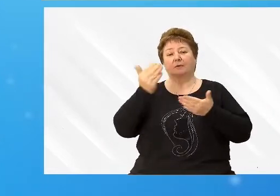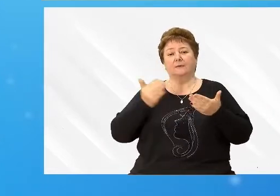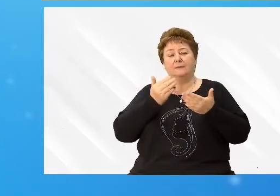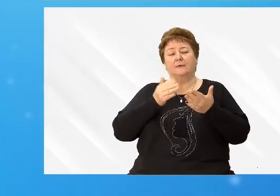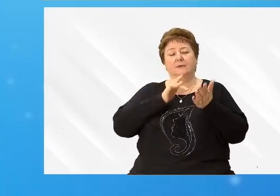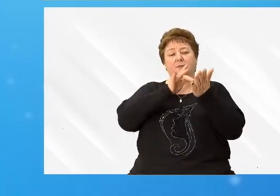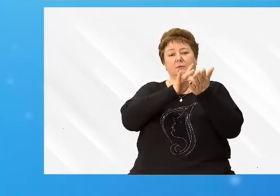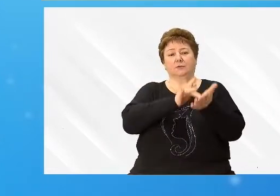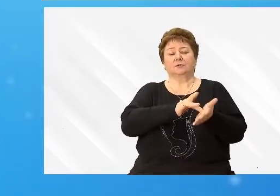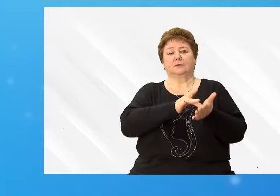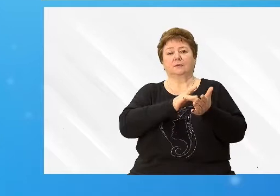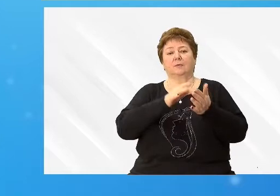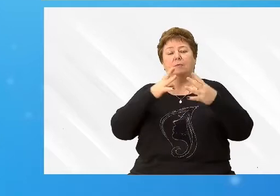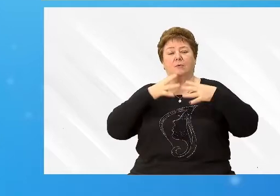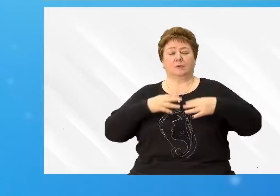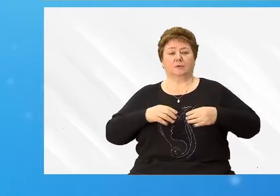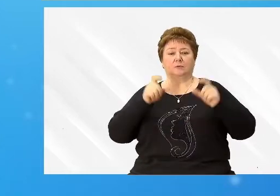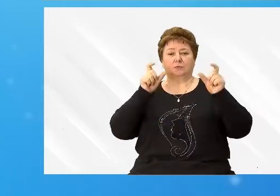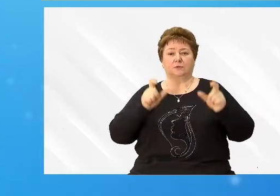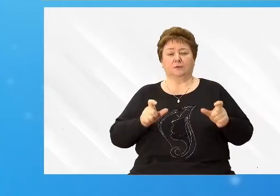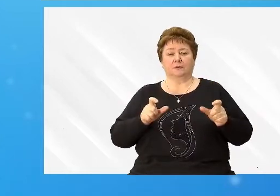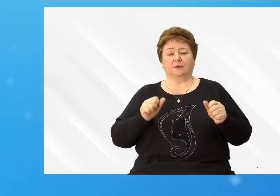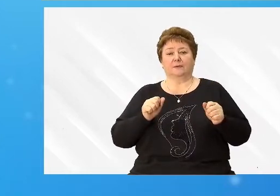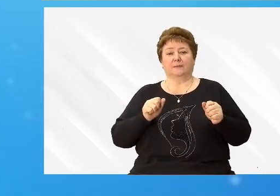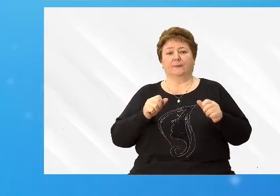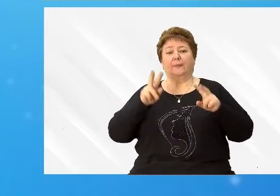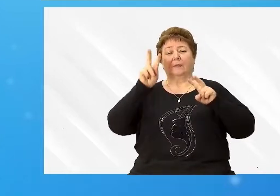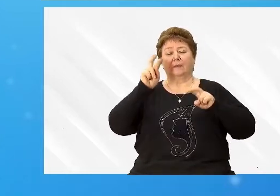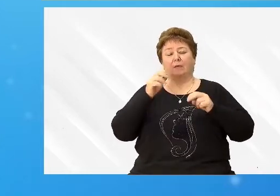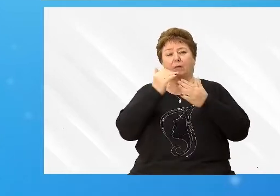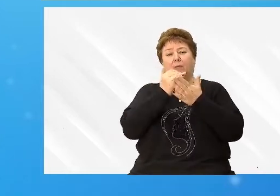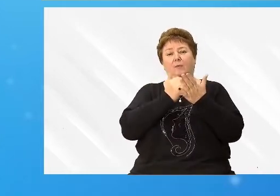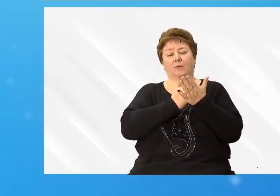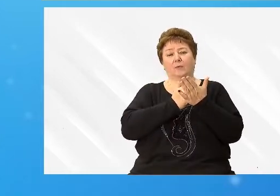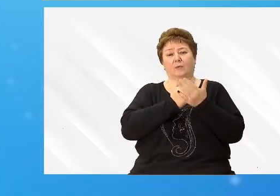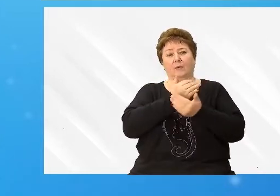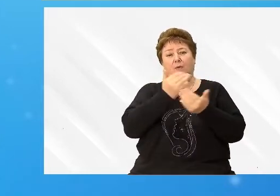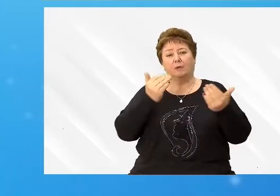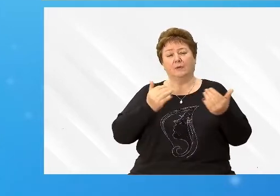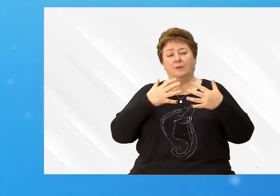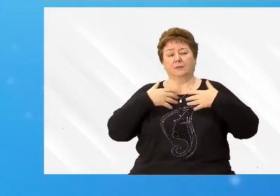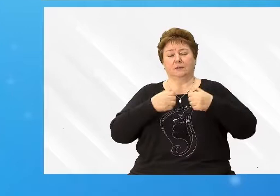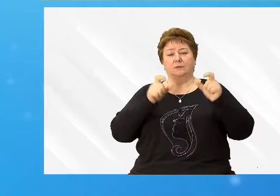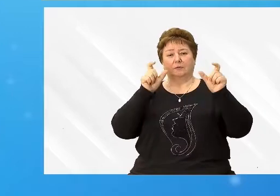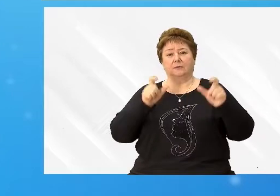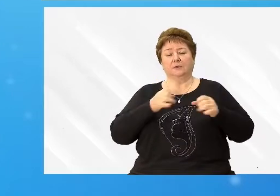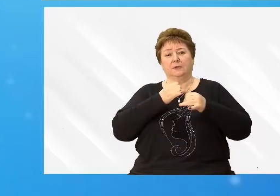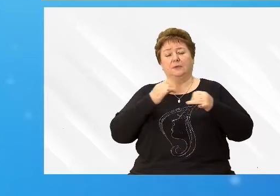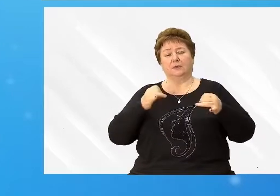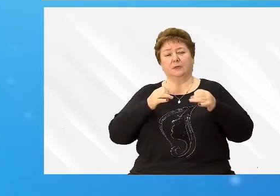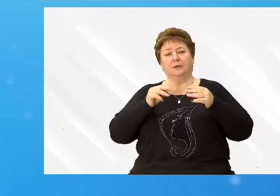путешествие организму человека темы нашего урока здоровья человека и